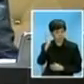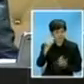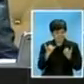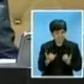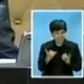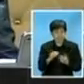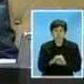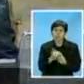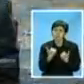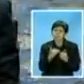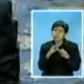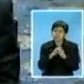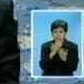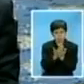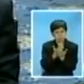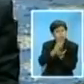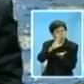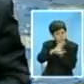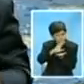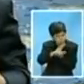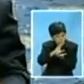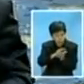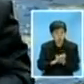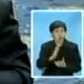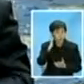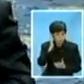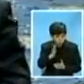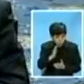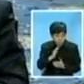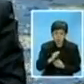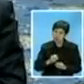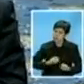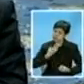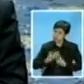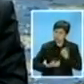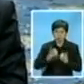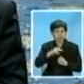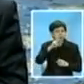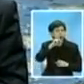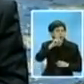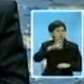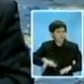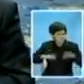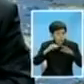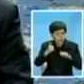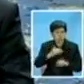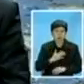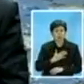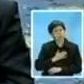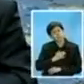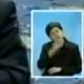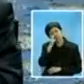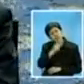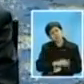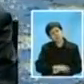ค่ะและด้วยเหตุนี้นะคะก็ส่งผลให้นายสุนัยจุลพงศ์สะทอนส.ส.ระบบบัญชีรายชื่อของพรรคเพื่อไทยได้ลุกขึ้นประท้วงโดยอ้างว่าเนื้อหาการ